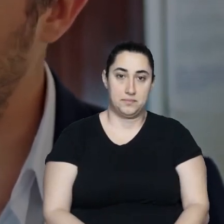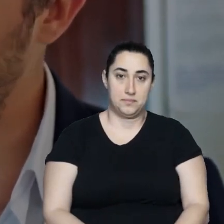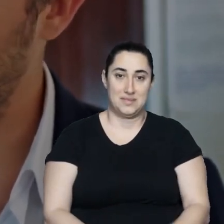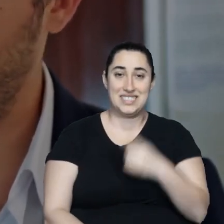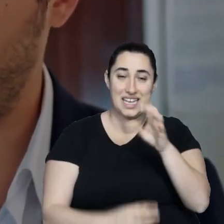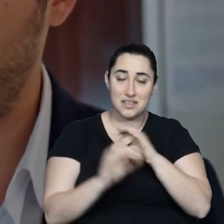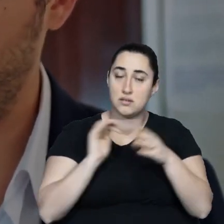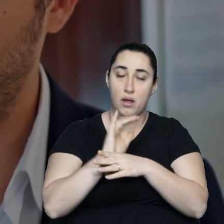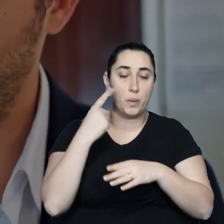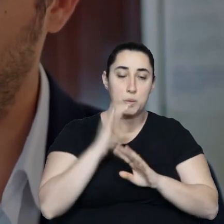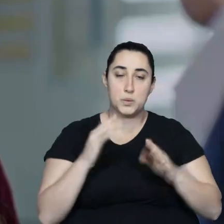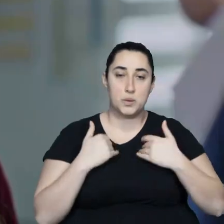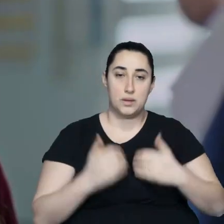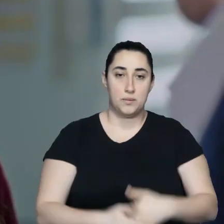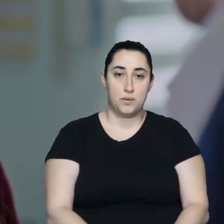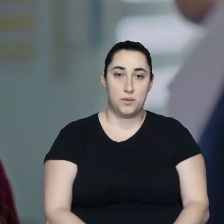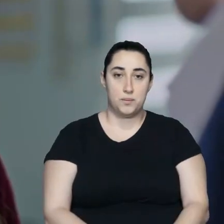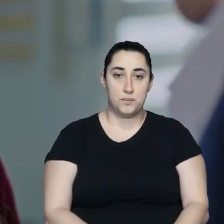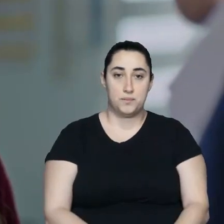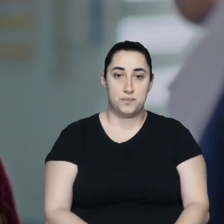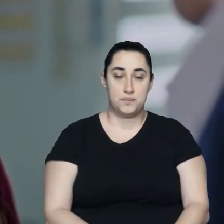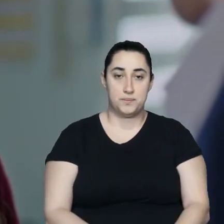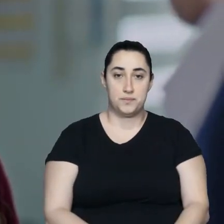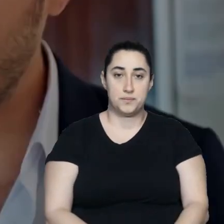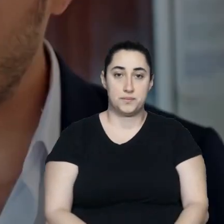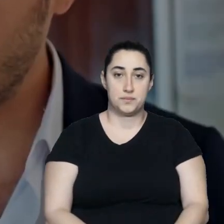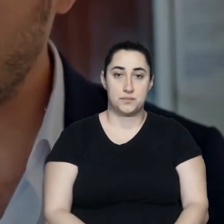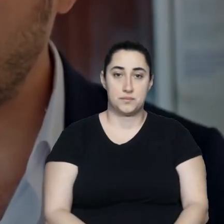Ve sensiz bir hayat düşünemiyorum.